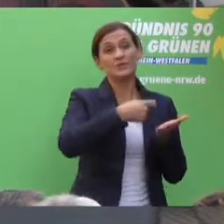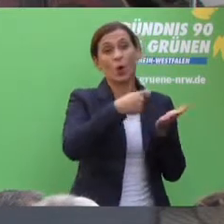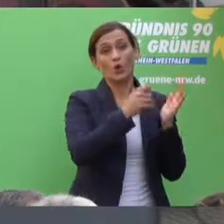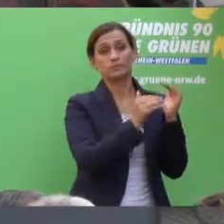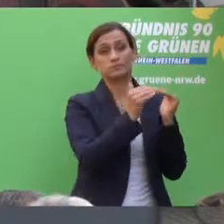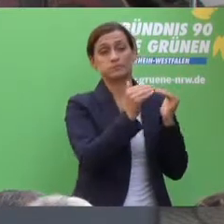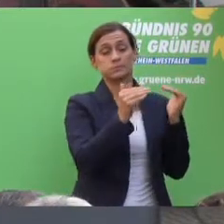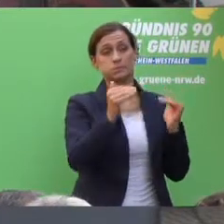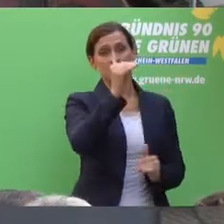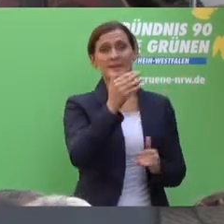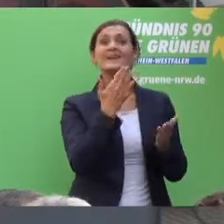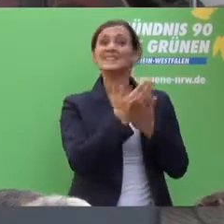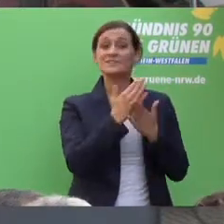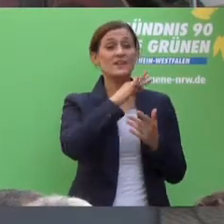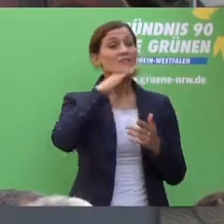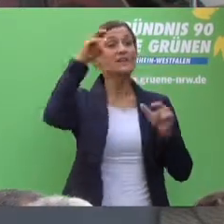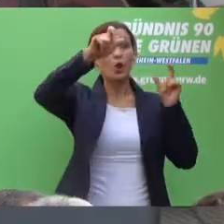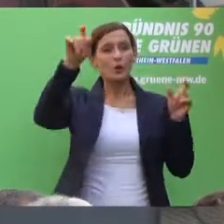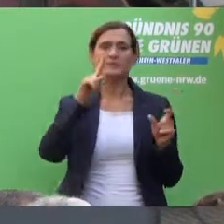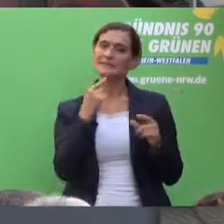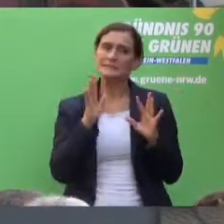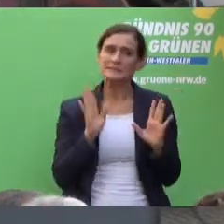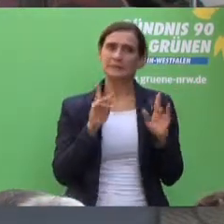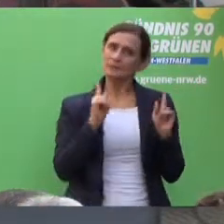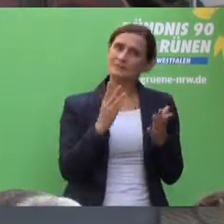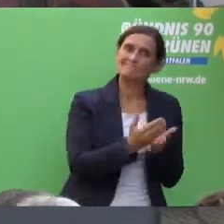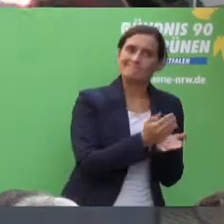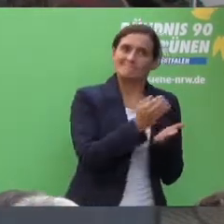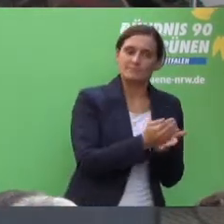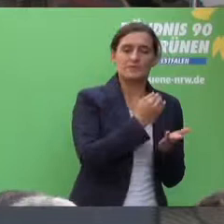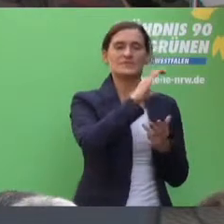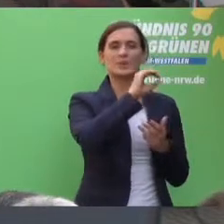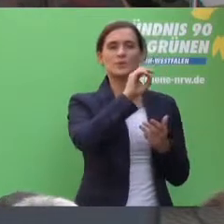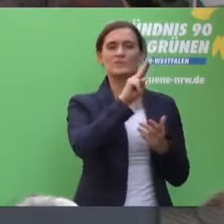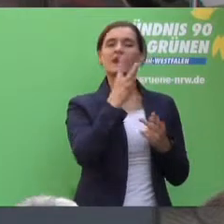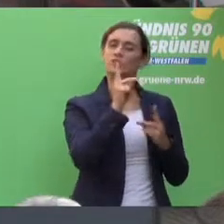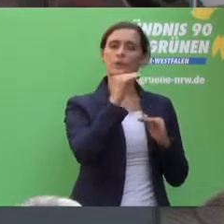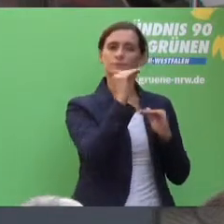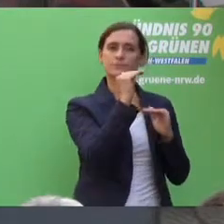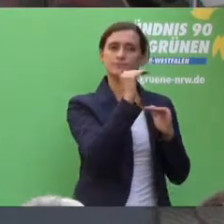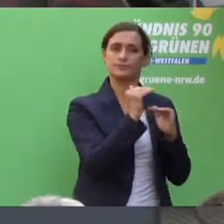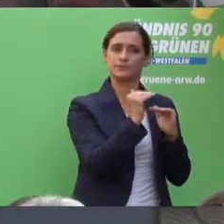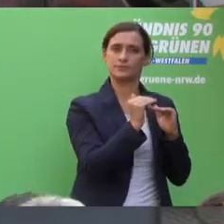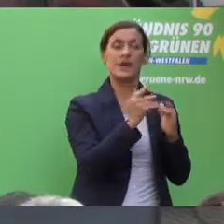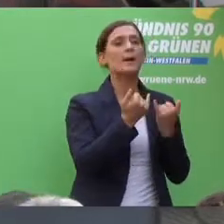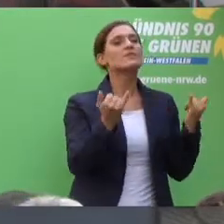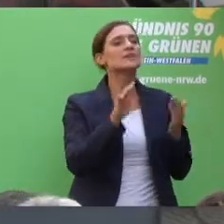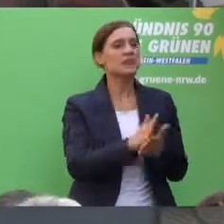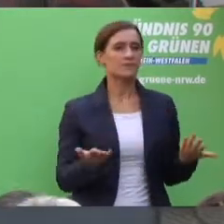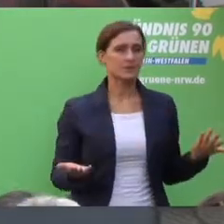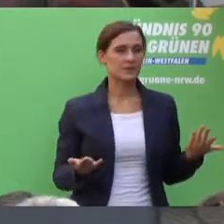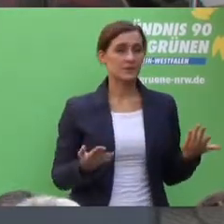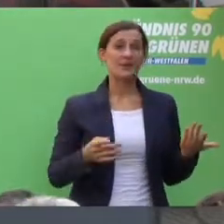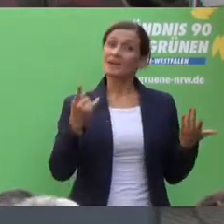einen Anreiz, CO2 einzusparen. Das funktioniert aber nur, wenn